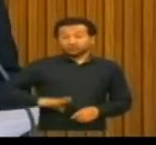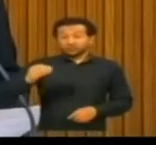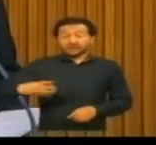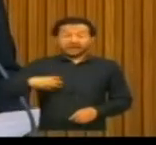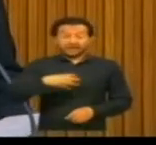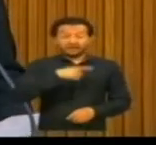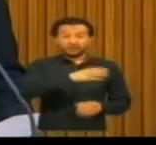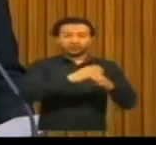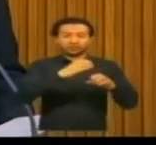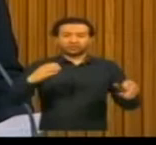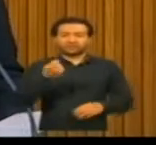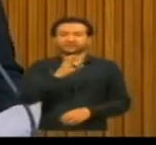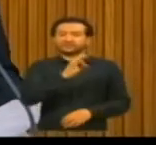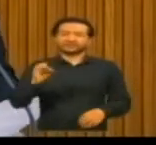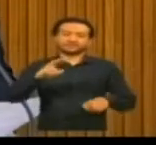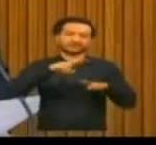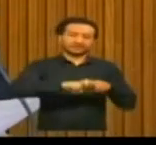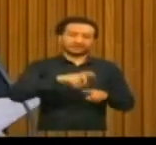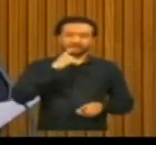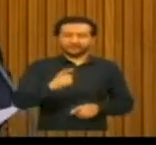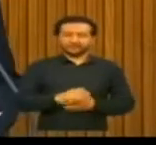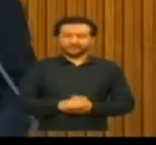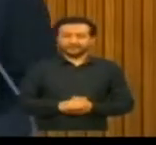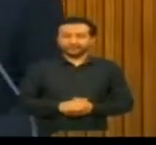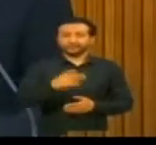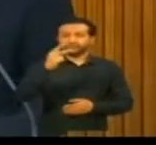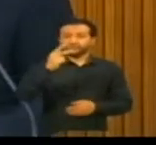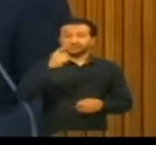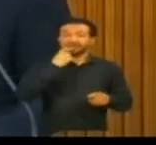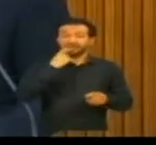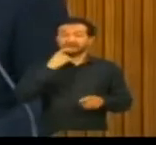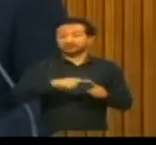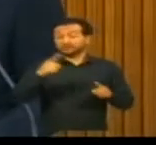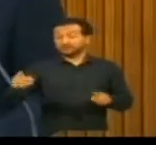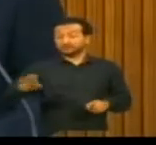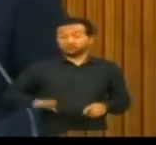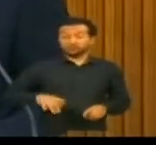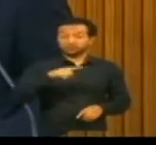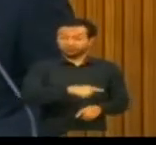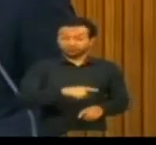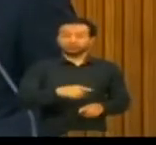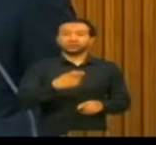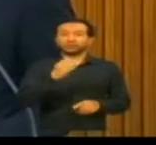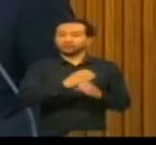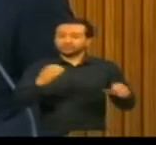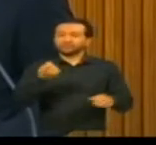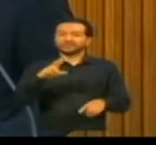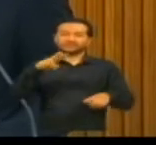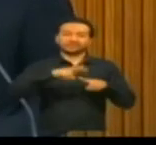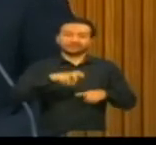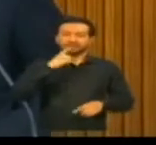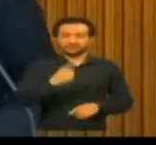anneler otobüse bedava binecek dedi. 12 yaşında kadar olan çocuklarımız da otobüse bedava binecek